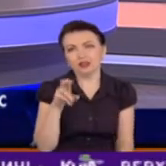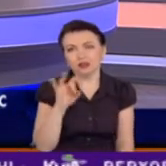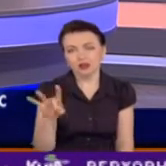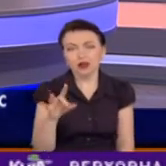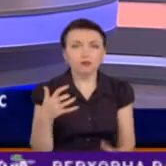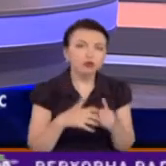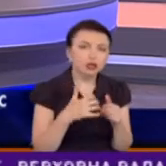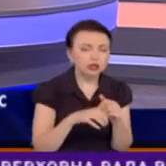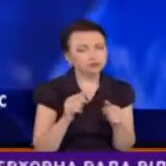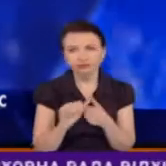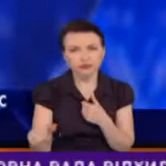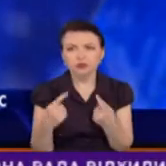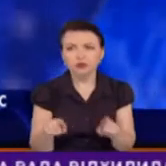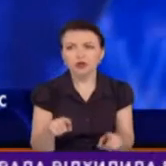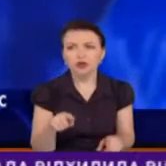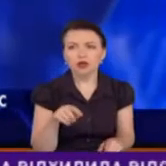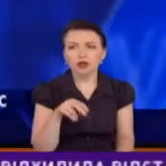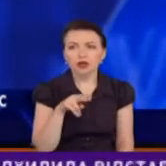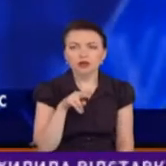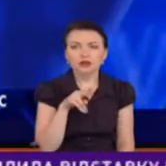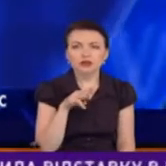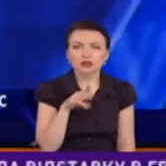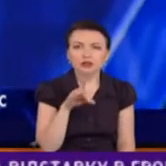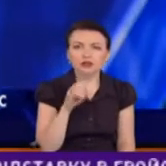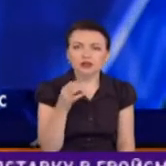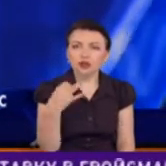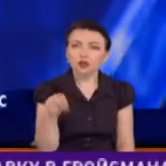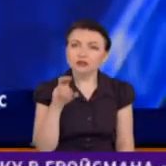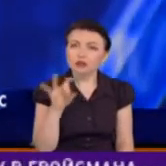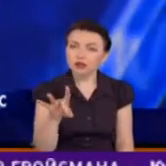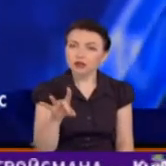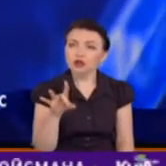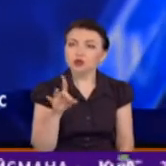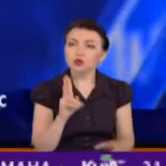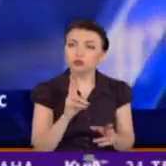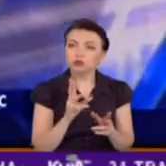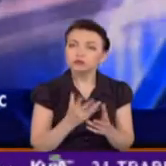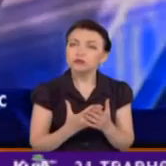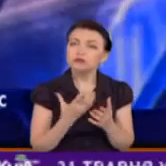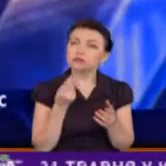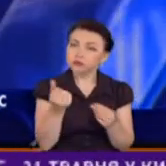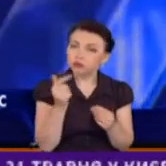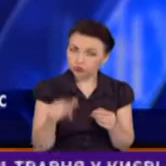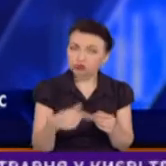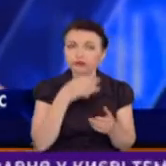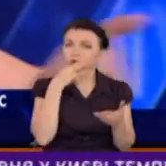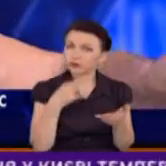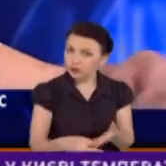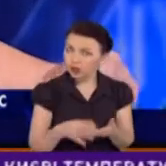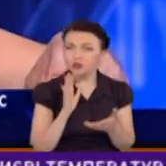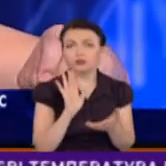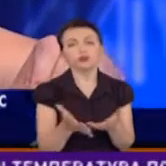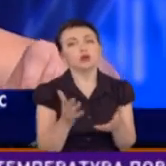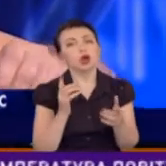трейдерів і посередників. Посередник – це прокладка, трейдер, як мінімум, це той, хто там буде вкладати якісь гроші, нести відповідальність,